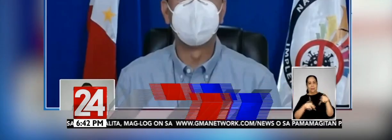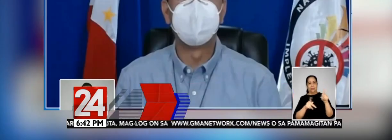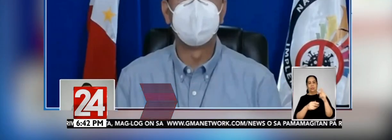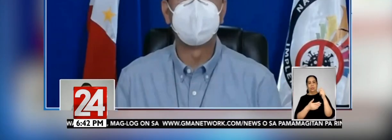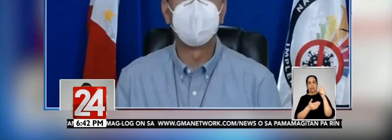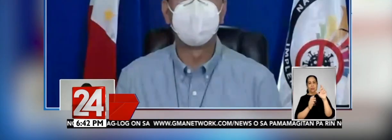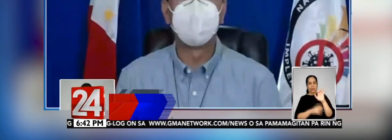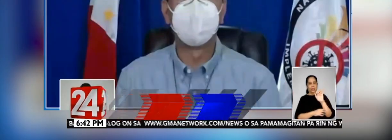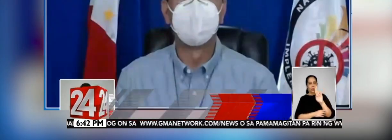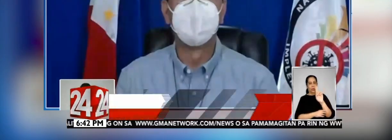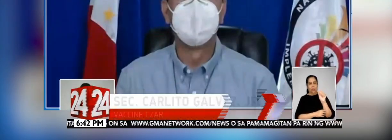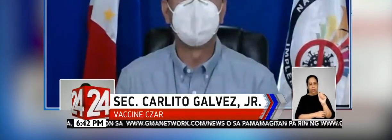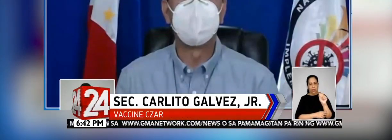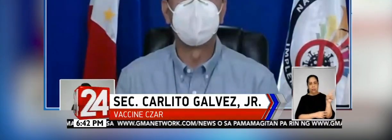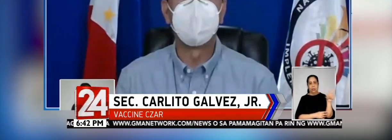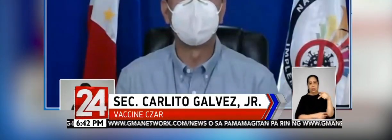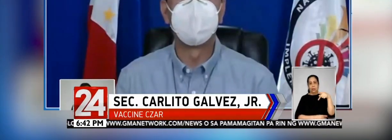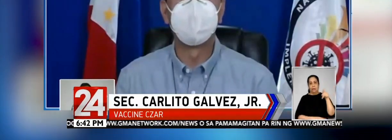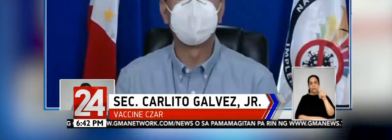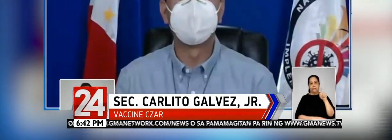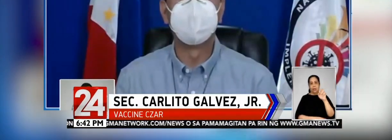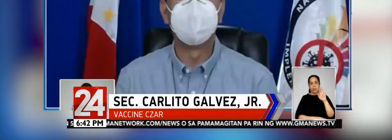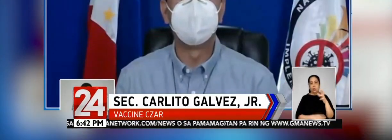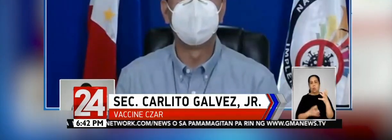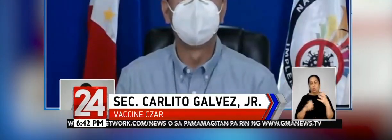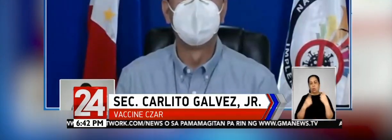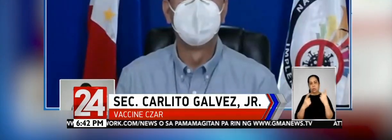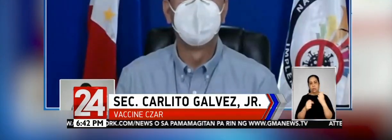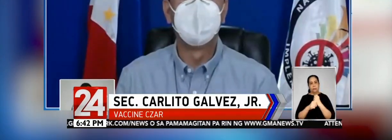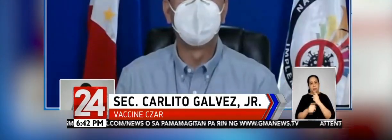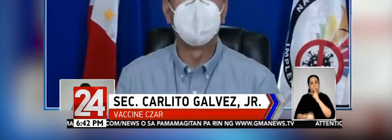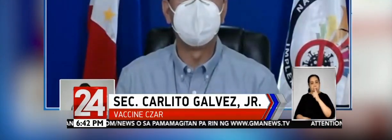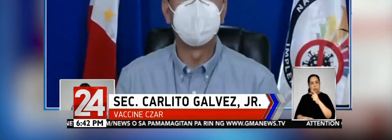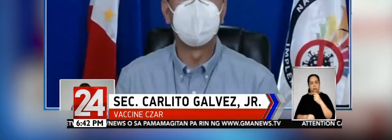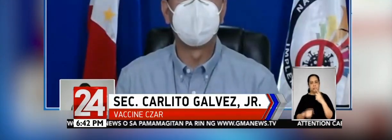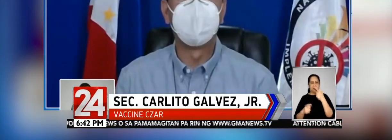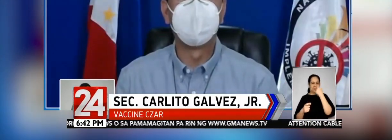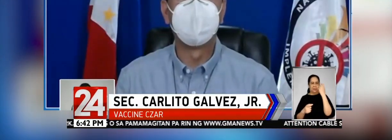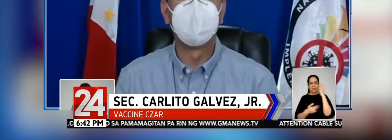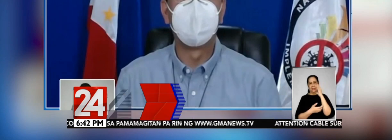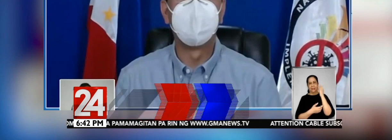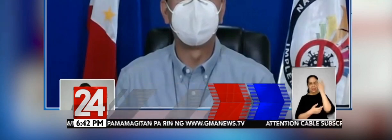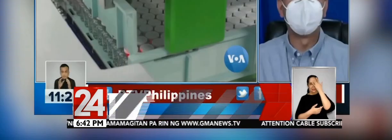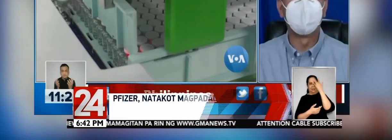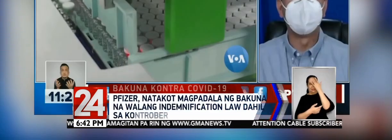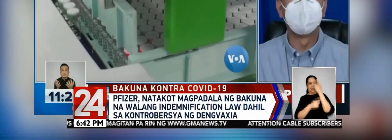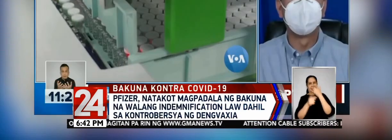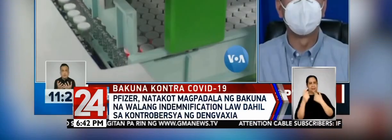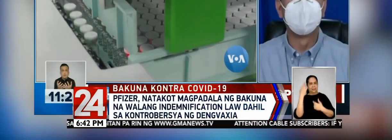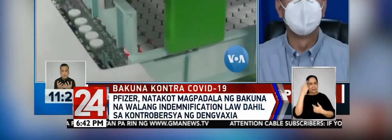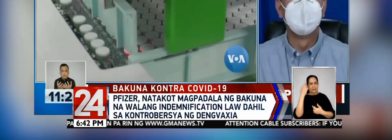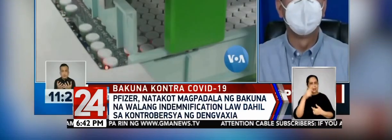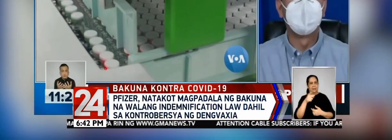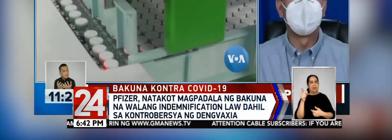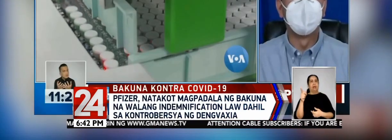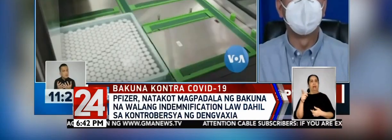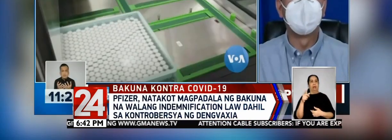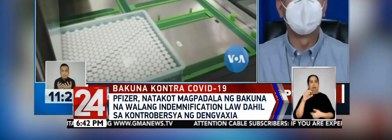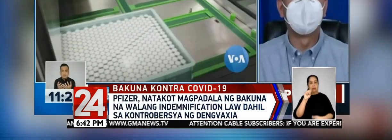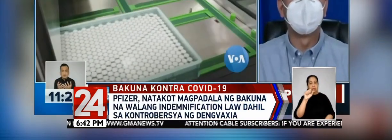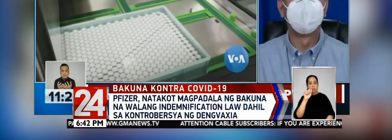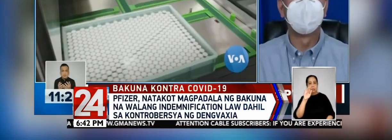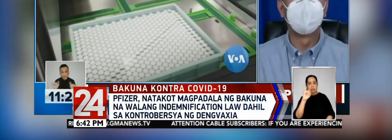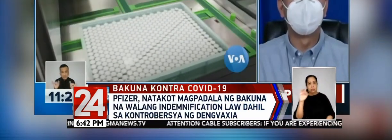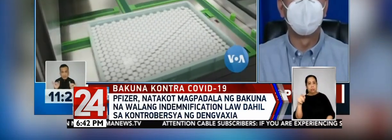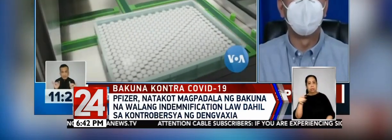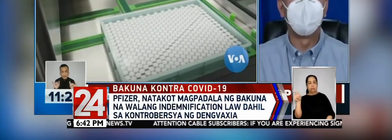Pfizer, they just want the assurance because of the reason na nalaman nila nga yung nakaroon